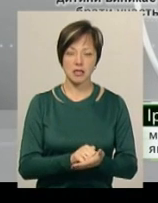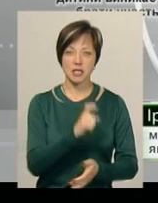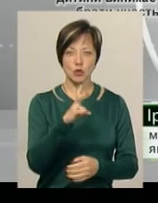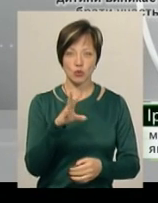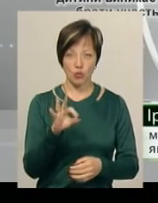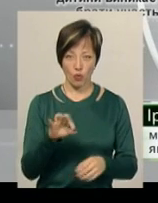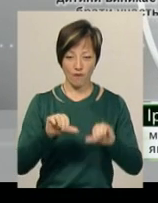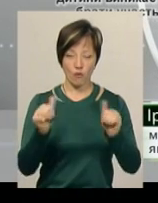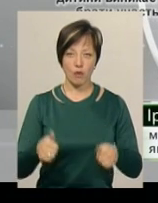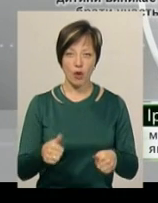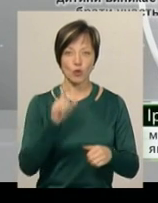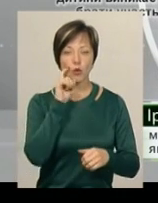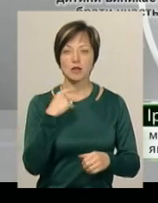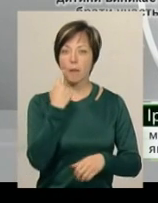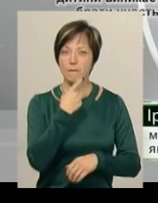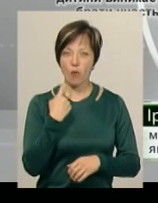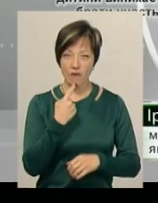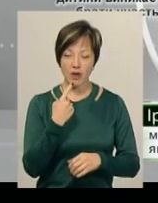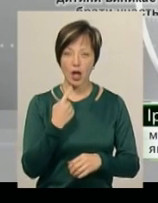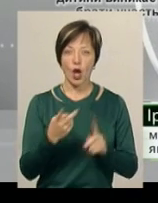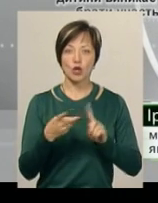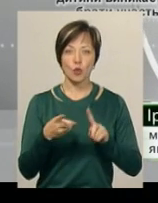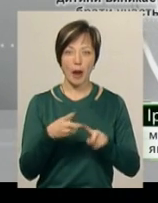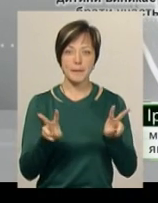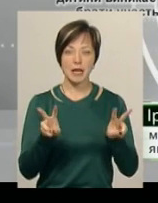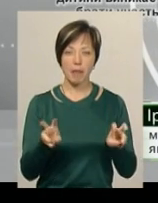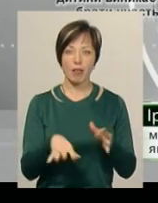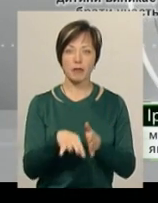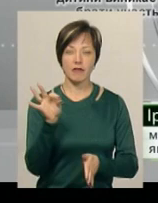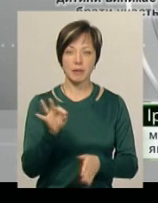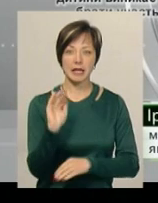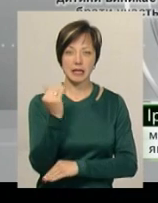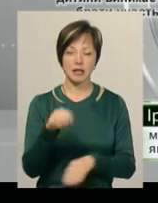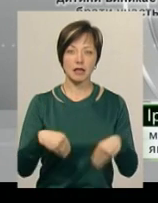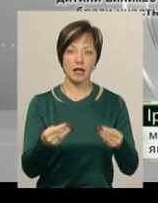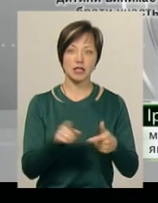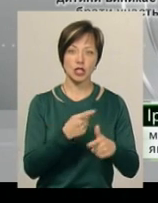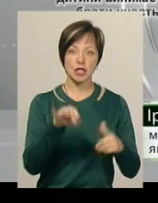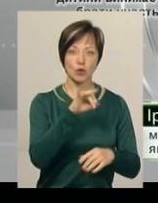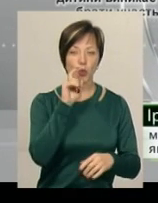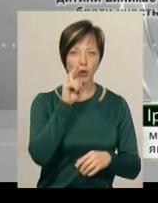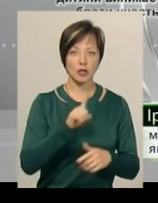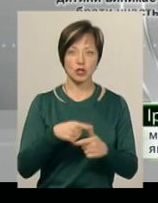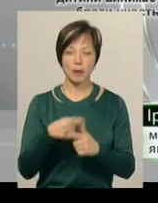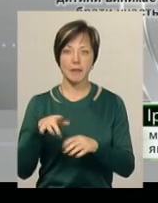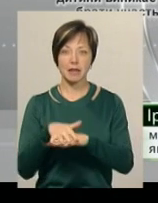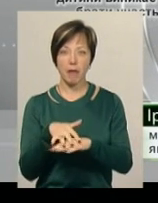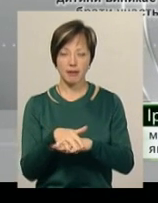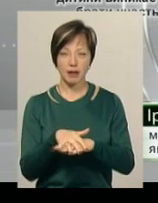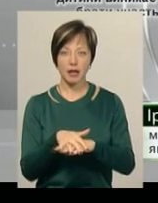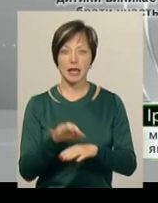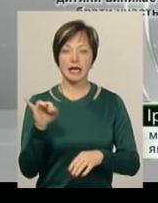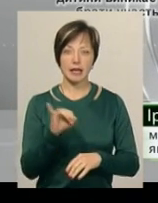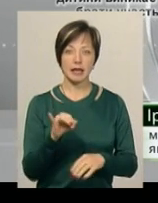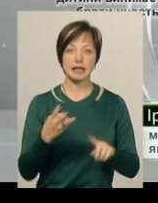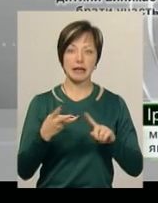формі ЗНО з української мови. Другим предметом на вибір дитини дається чи то історія України, чи то математика.